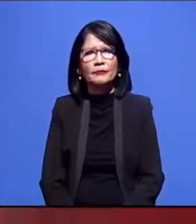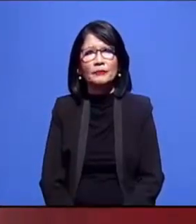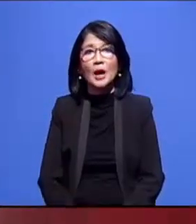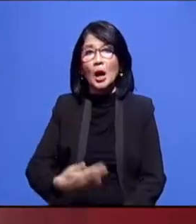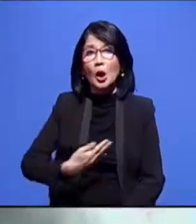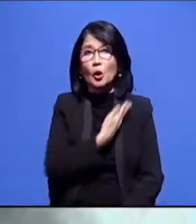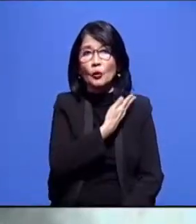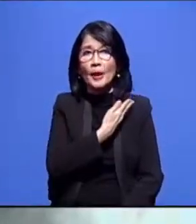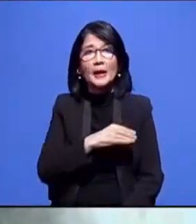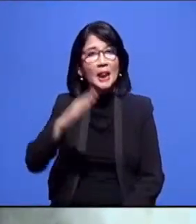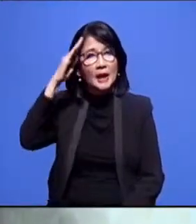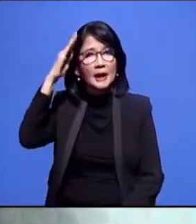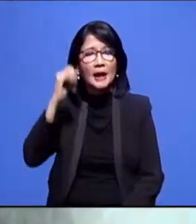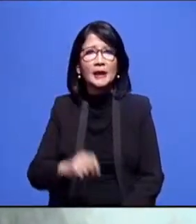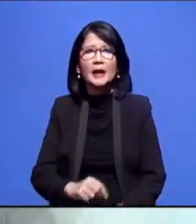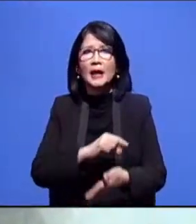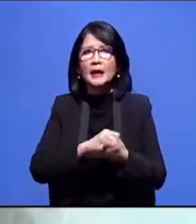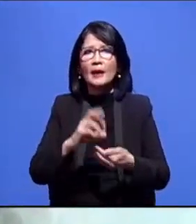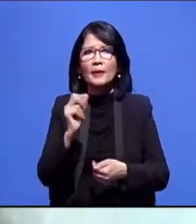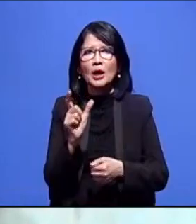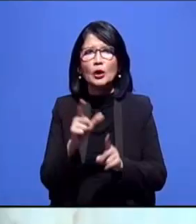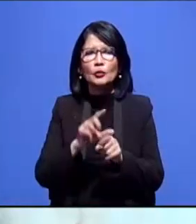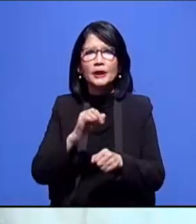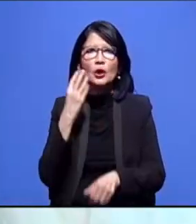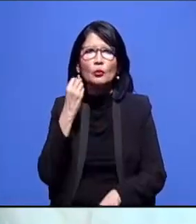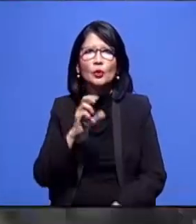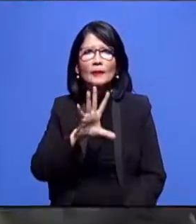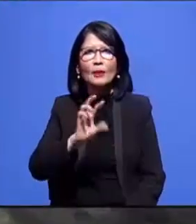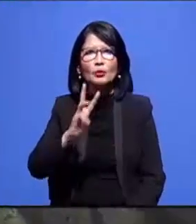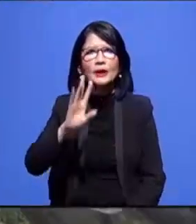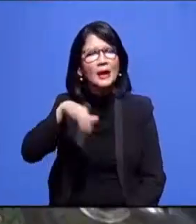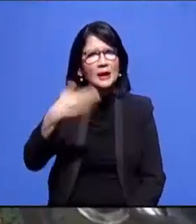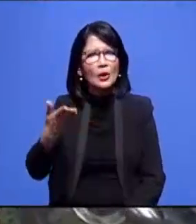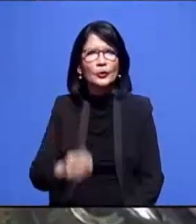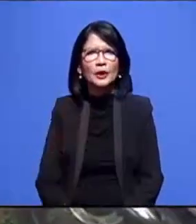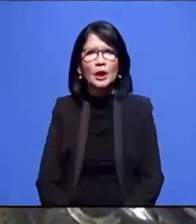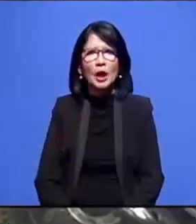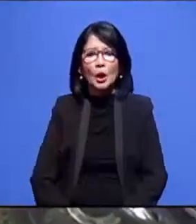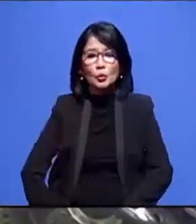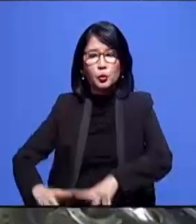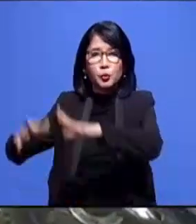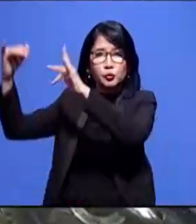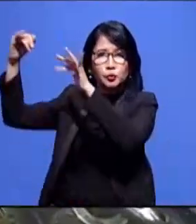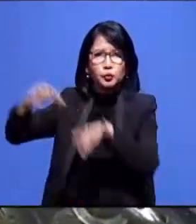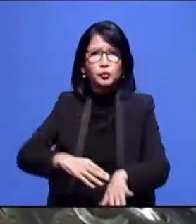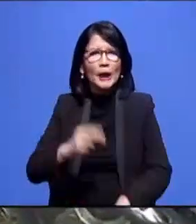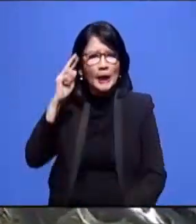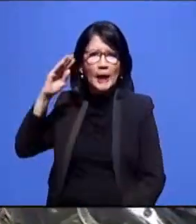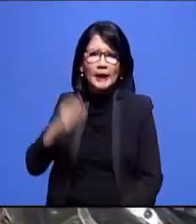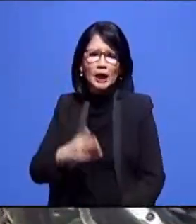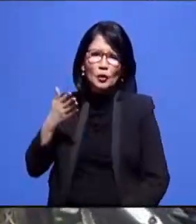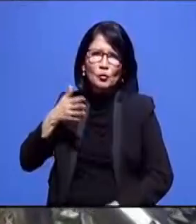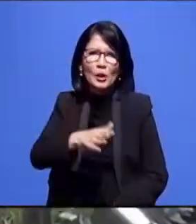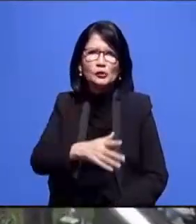korban berjenis kelamin pria atas nama Rudi Waluyo, berusia 53 tahun. Saat banjir bandang terjadi, korban nekat menerjang